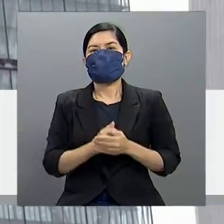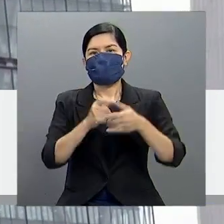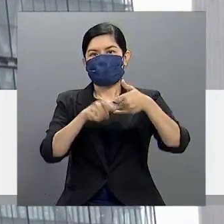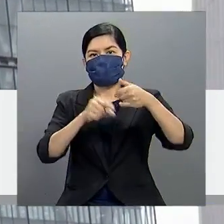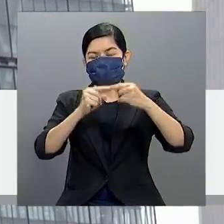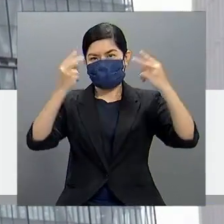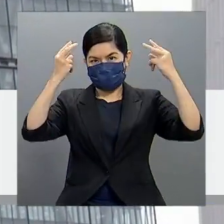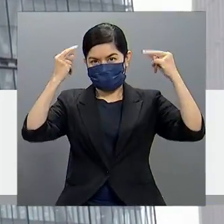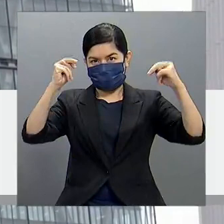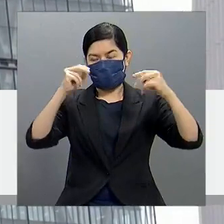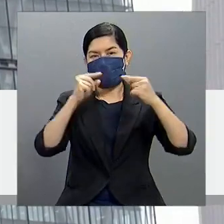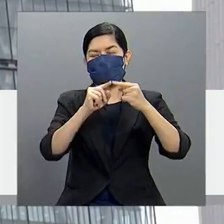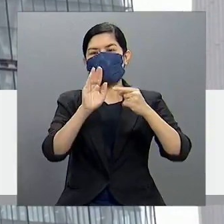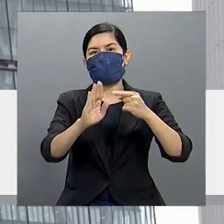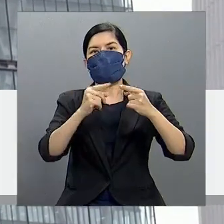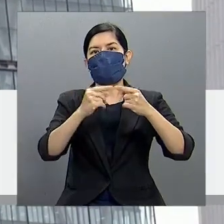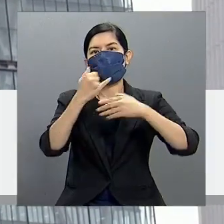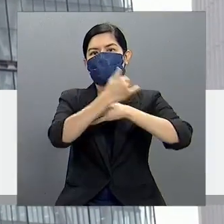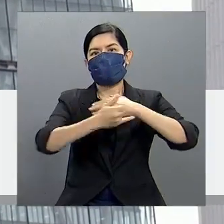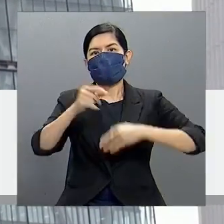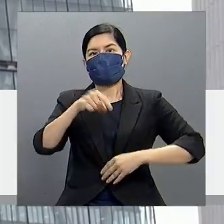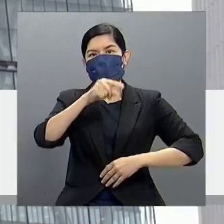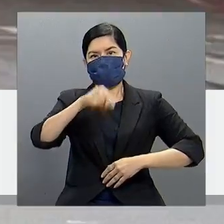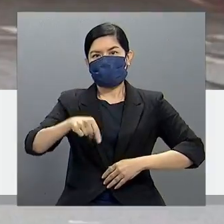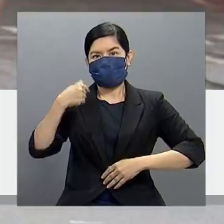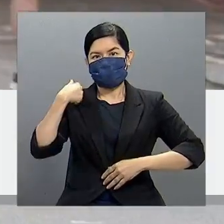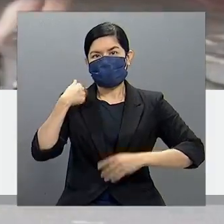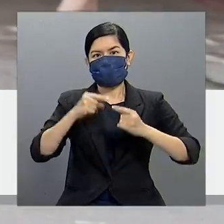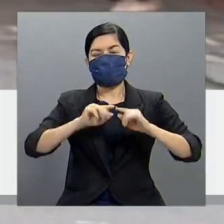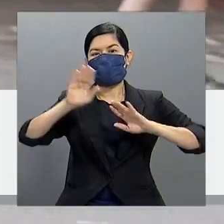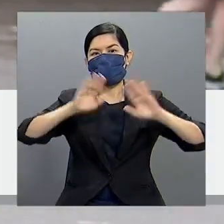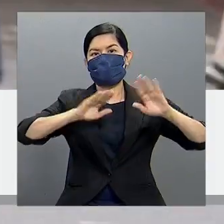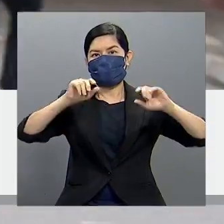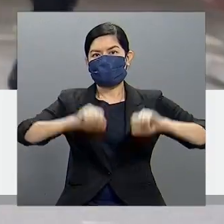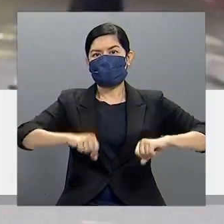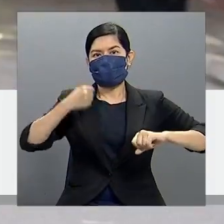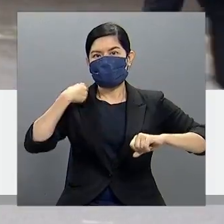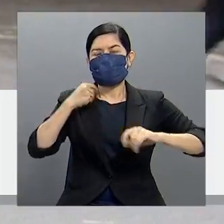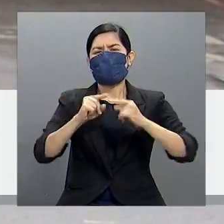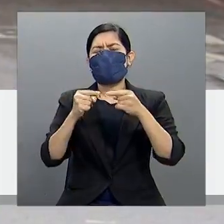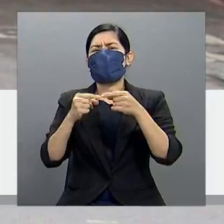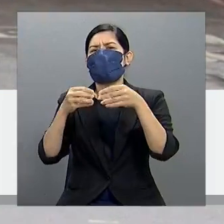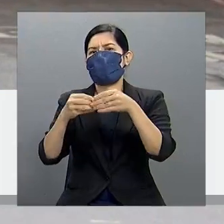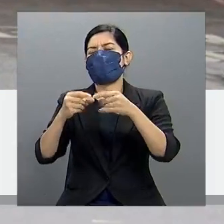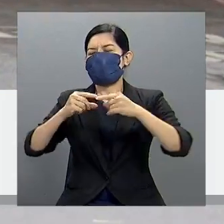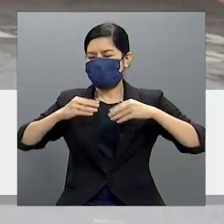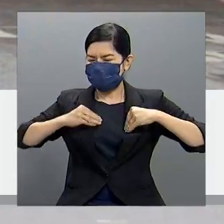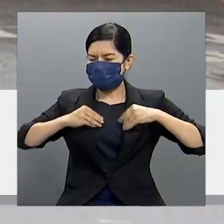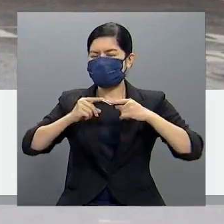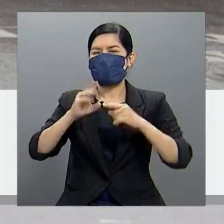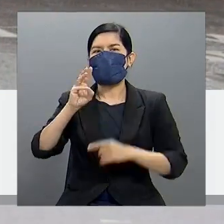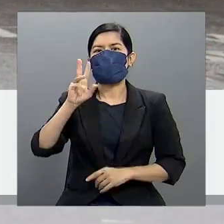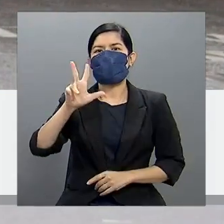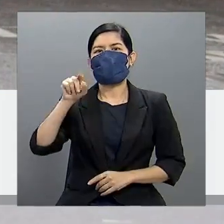ติไม่ไว้วางใจแต่ส.ส.ที่ให้การสนับสนุนมีไม่ถึงร้อยละ63ค่ะน้อยกว่าเทเรซาเมย์อดีตนายกรัฐมน